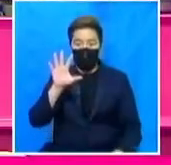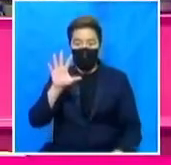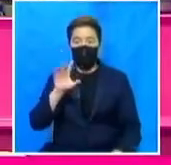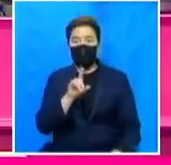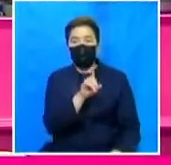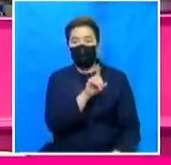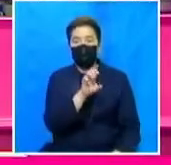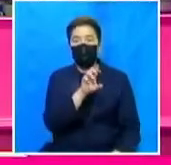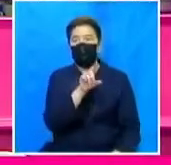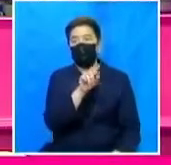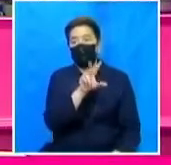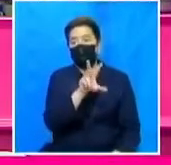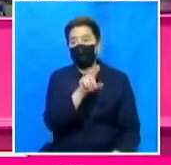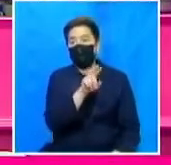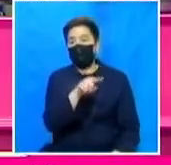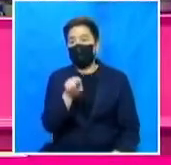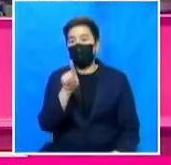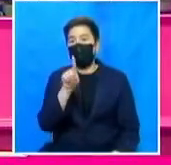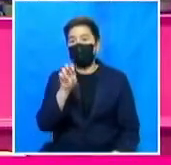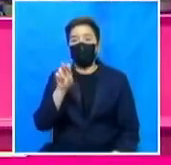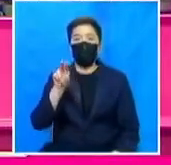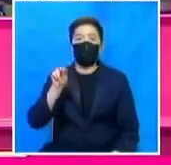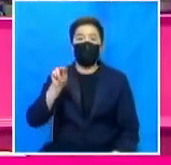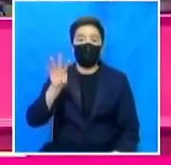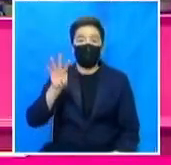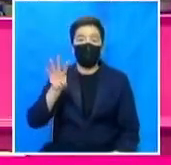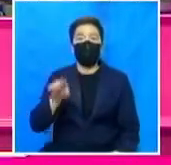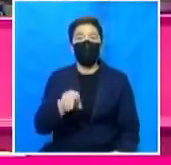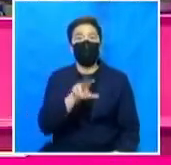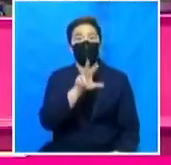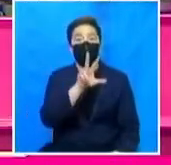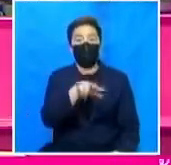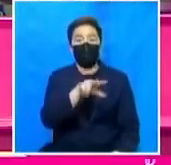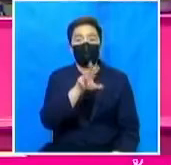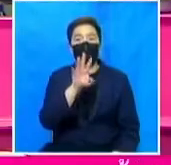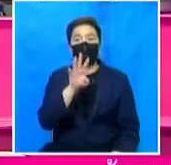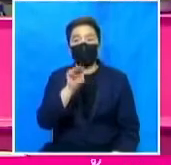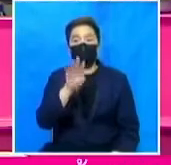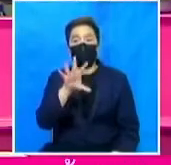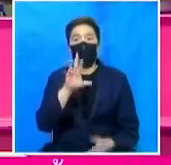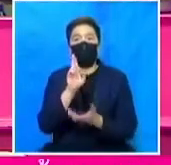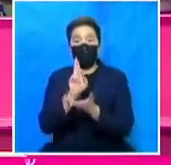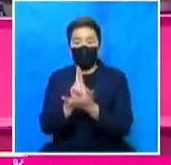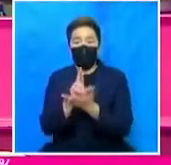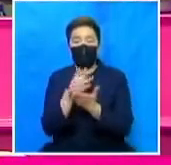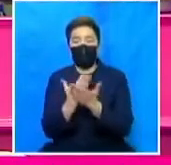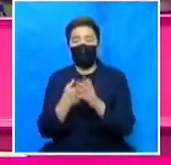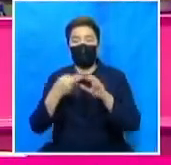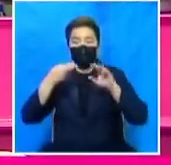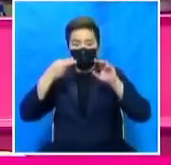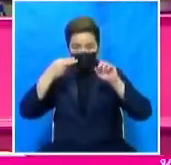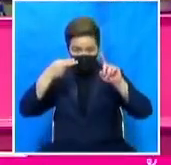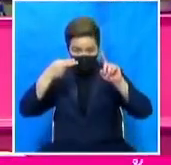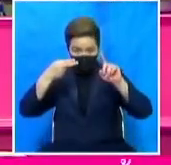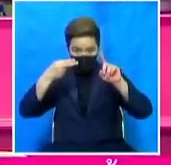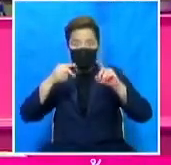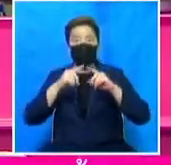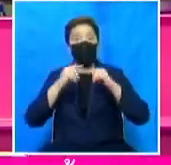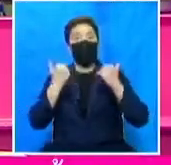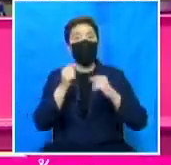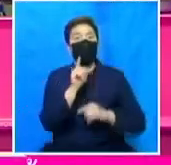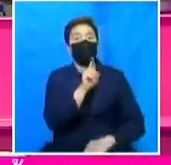ที่123ถึงงวดที่134จำนวน 3,045 อันดับอันดับละ 10,000 บาทและงวด